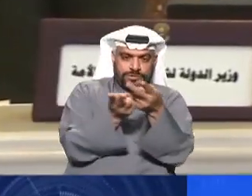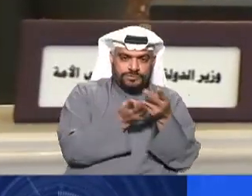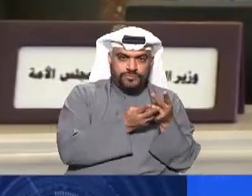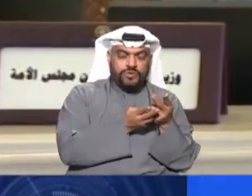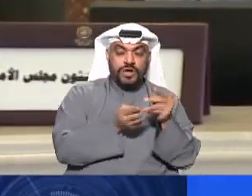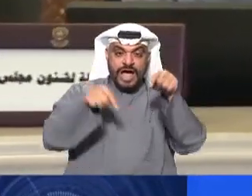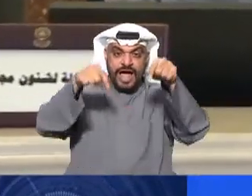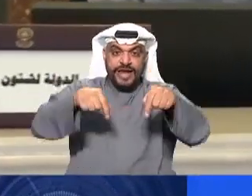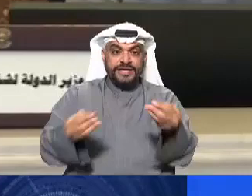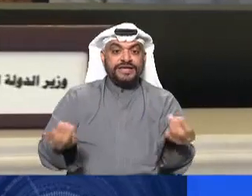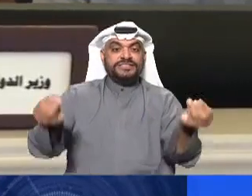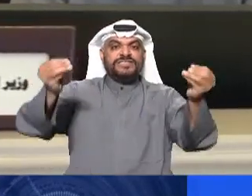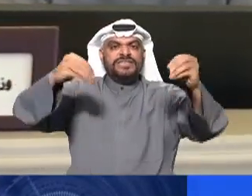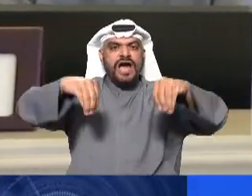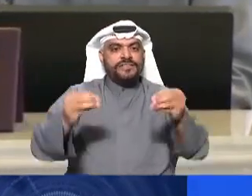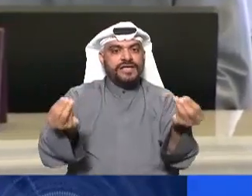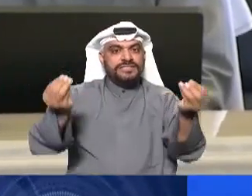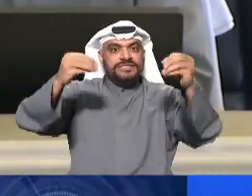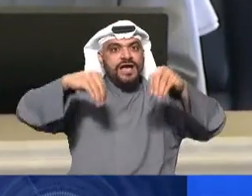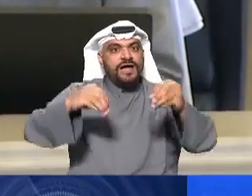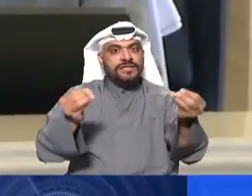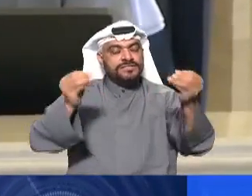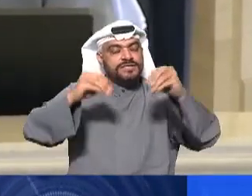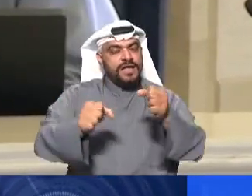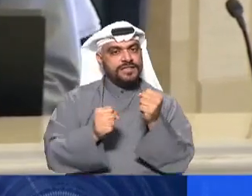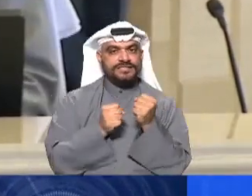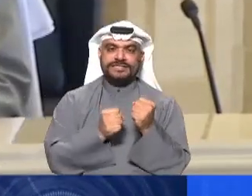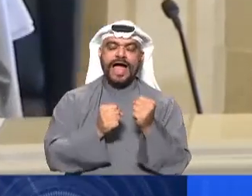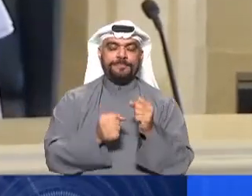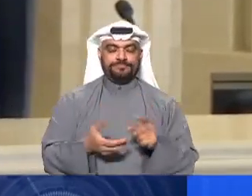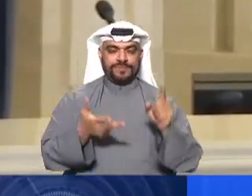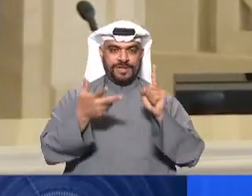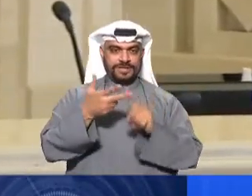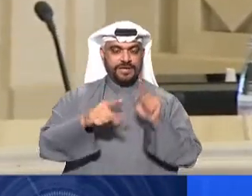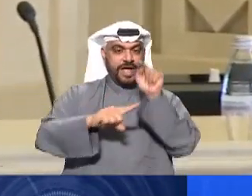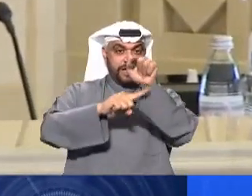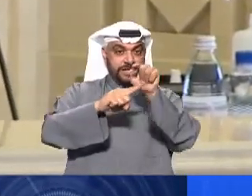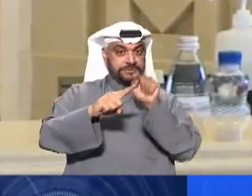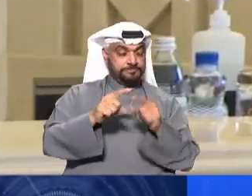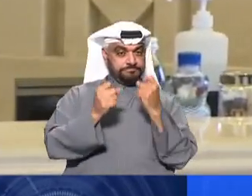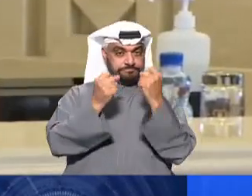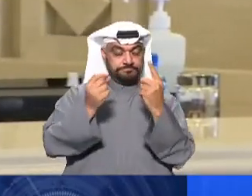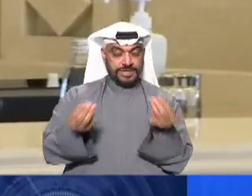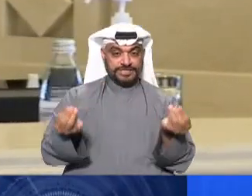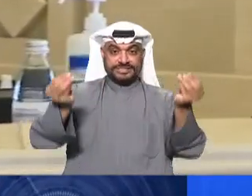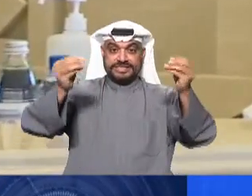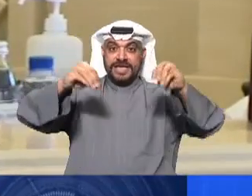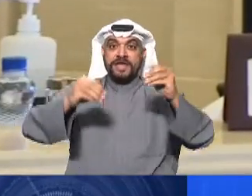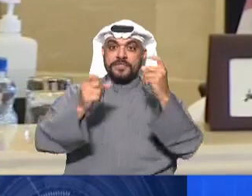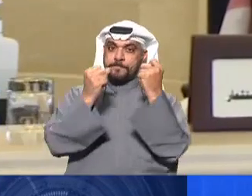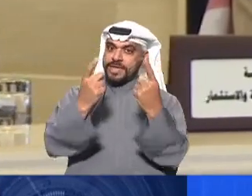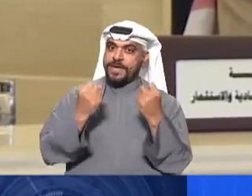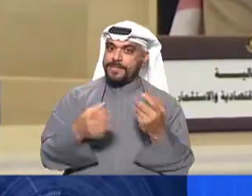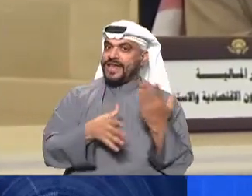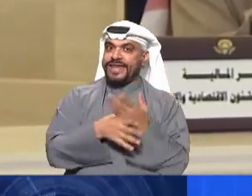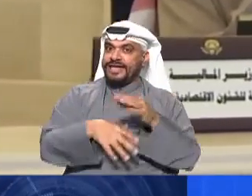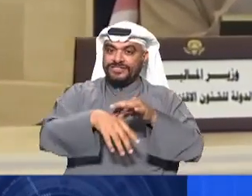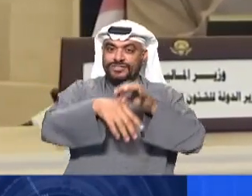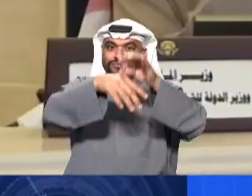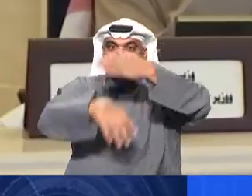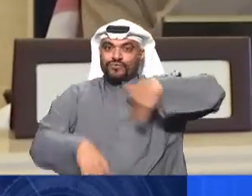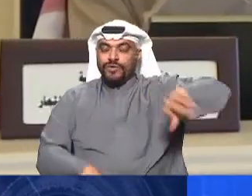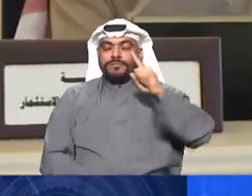ارتفاعا مع تراجع نسبة الشفاء، كما أن نسبة النتائج الإيجابية مرتفعة مقارنة بعدد المسوحات